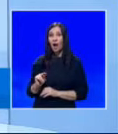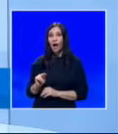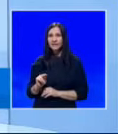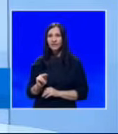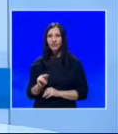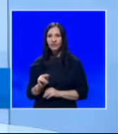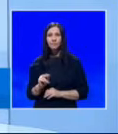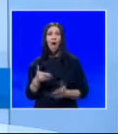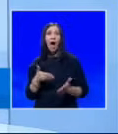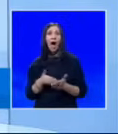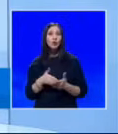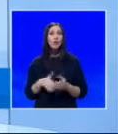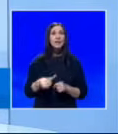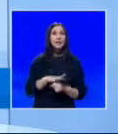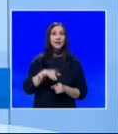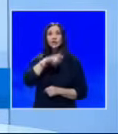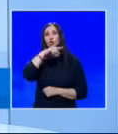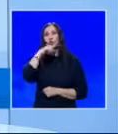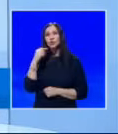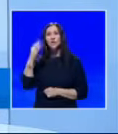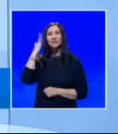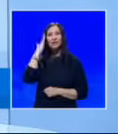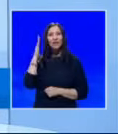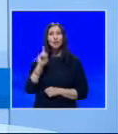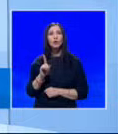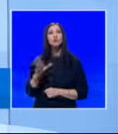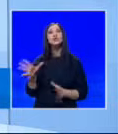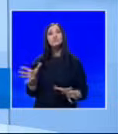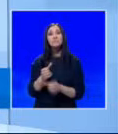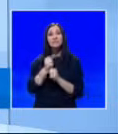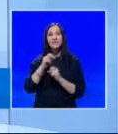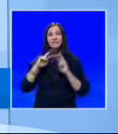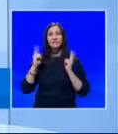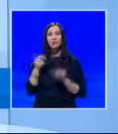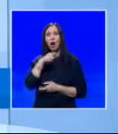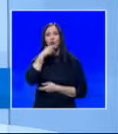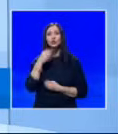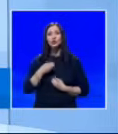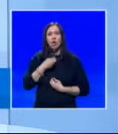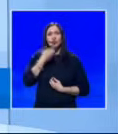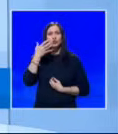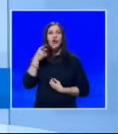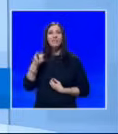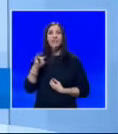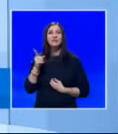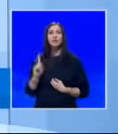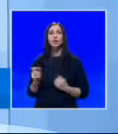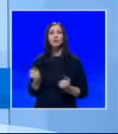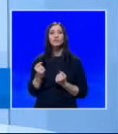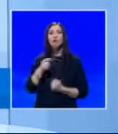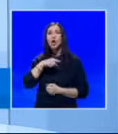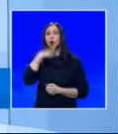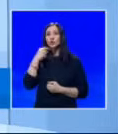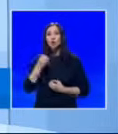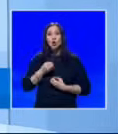и аргументира, че Русия е държавата, която ще спаси света. Руската душа е тази, която движи. Руската душа